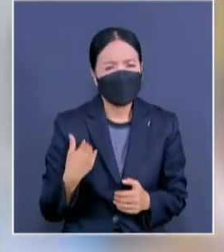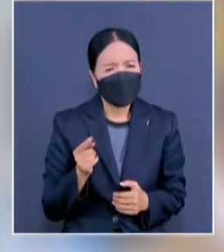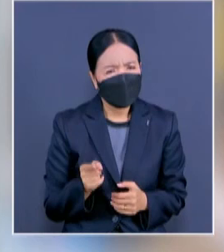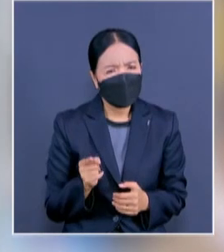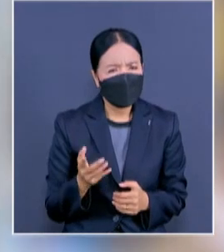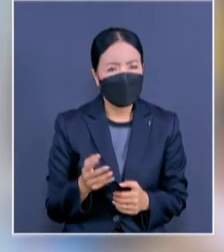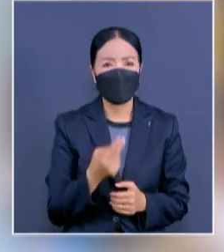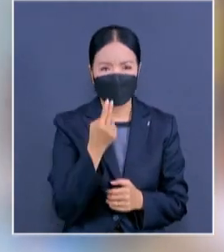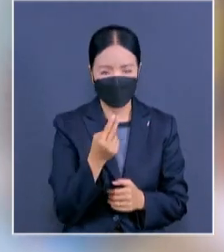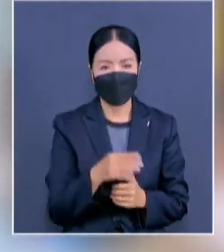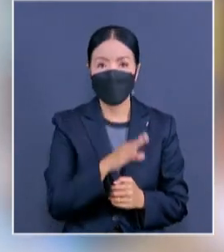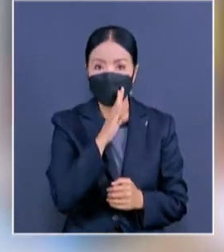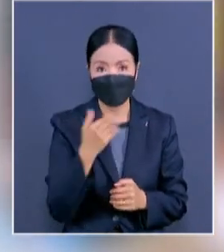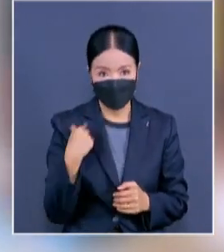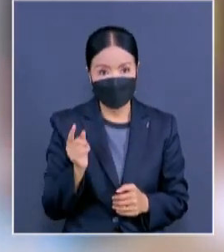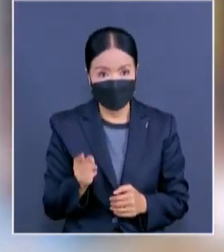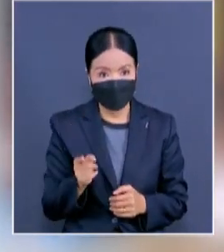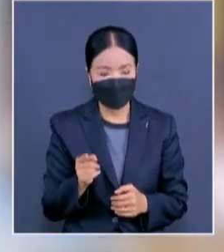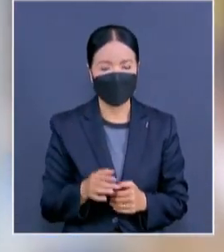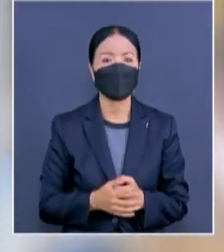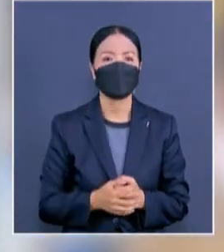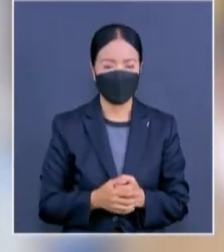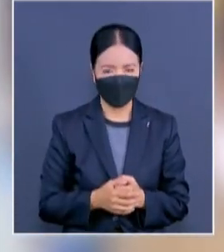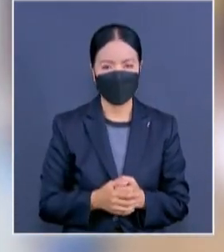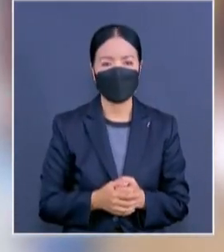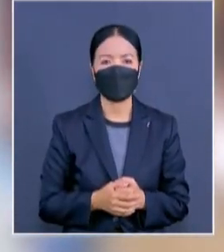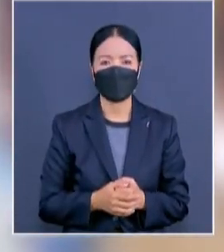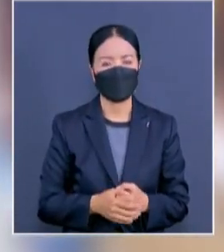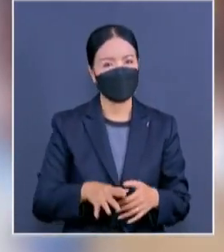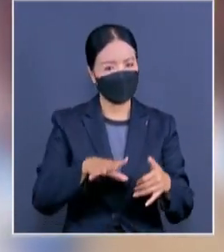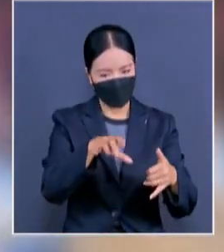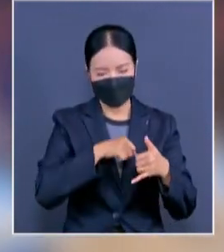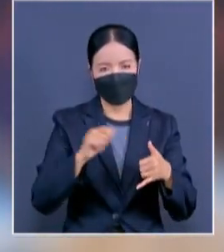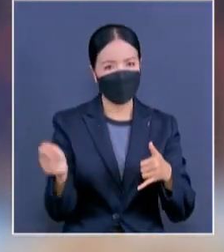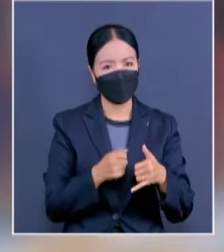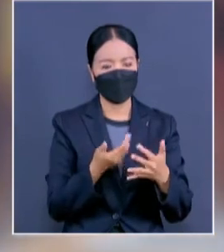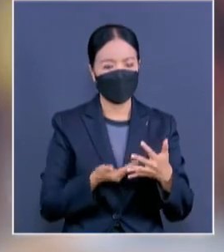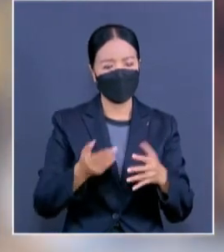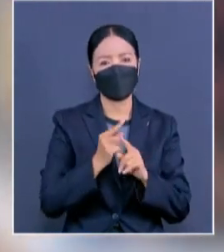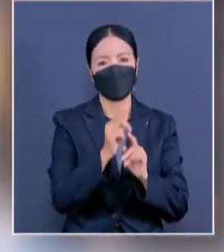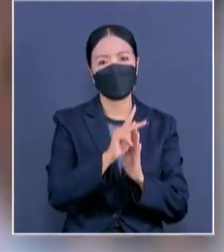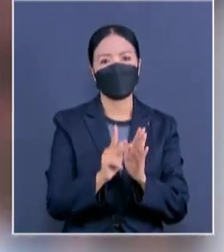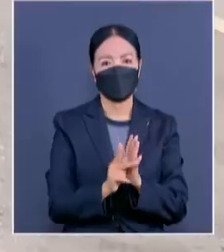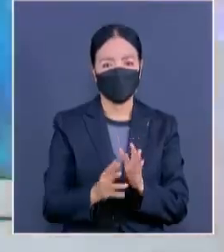จริงหรือไม ่ และถ้าเกิดขึ้นจริงๆเนี่ยเดี๋ยวจะดำเนินการทางกฎหมายกันต่อไปตรวจสอบก่อนนิดนึงครับ